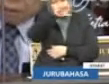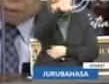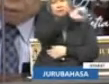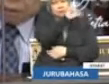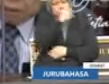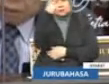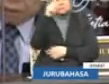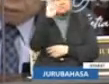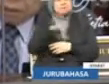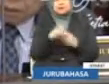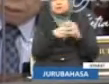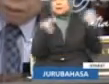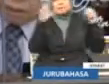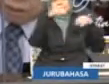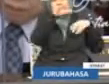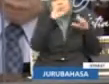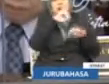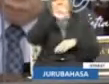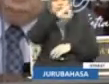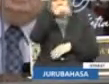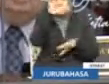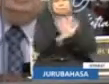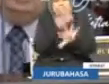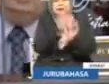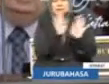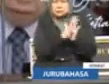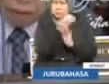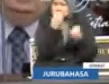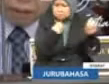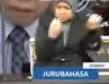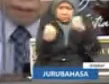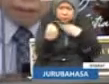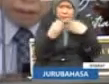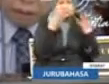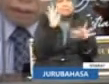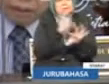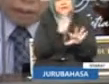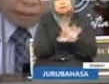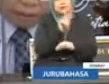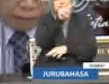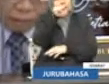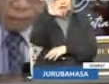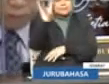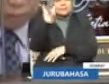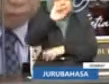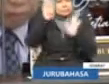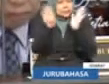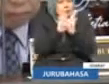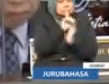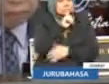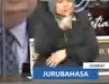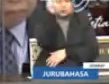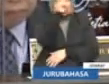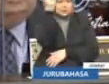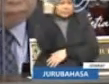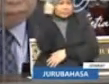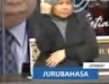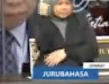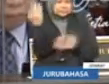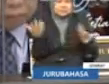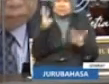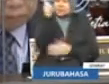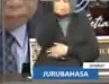tuh Wes mulih wae berjuta-juta pilihan saya difahamkan 28 blouse Adakah kerajaan